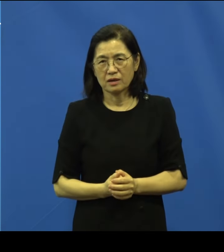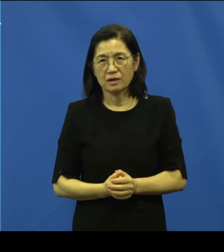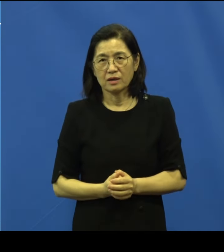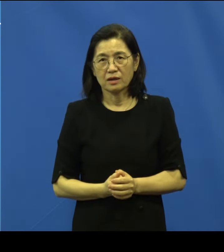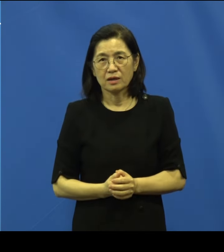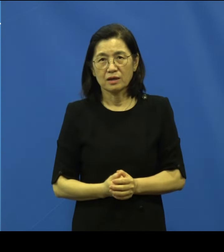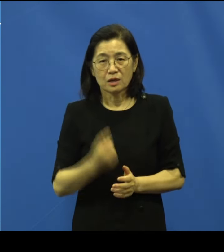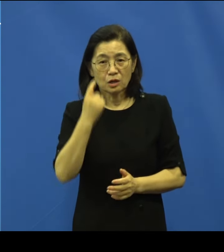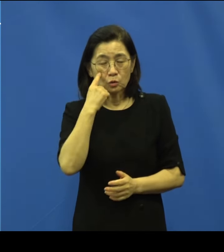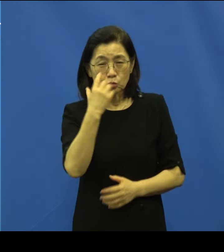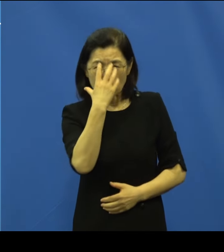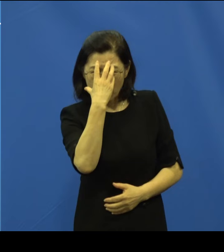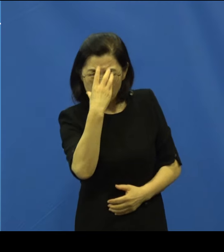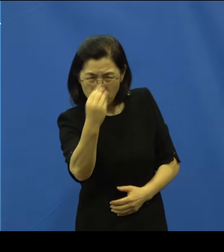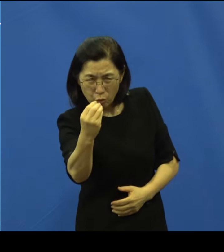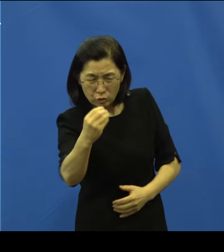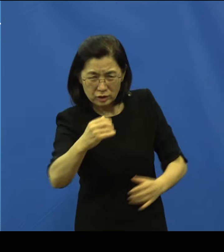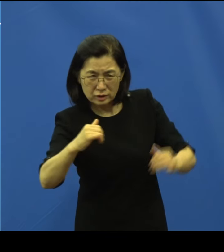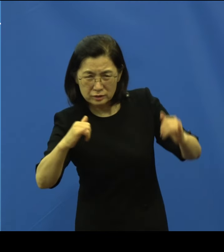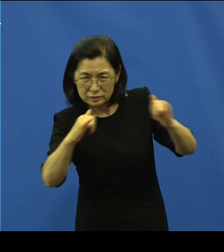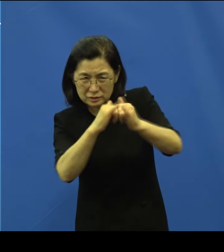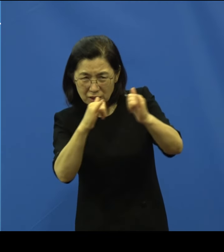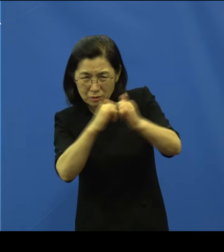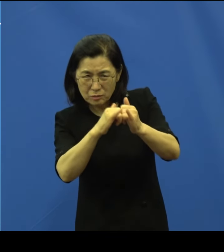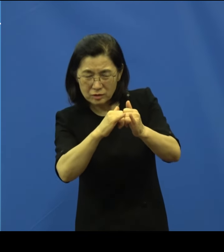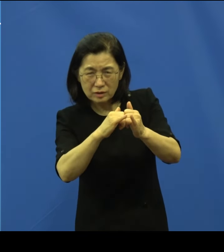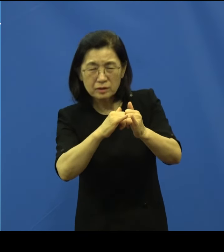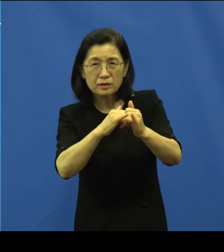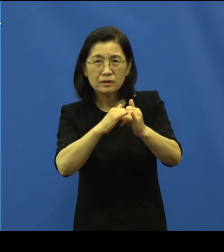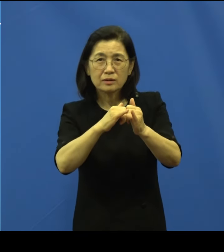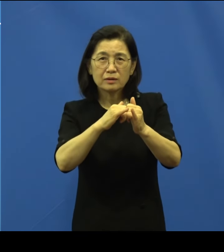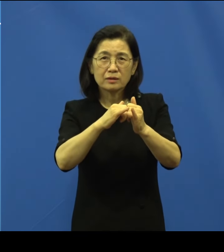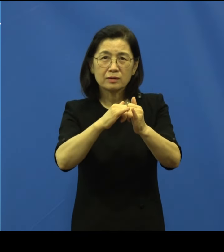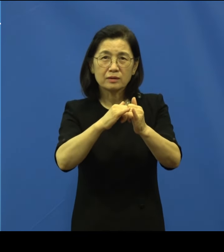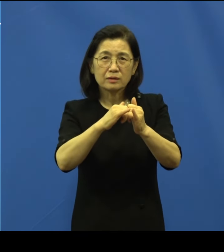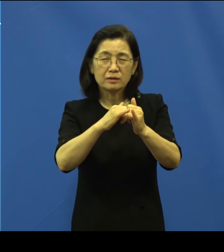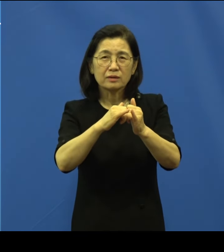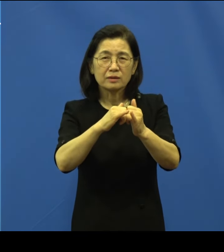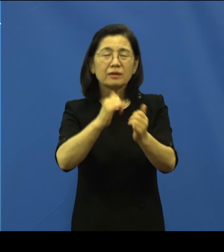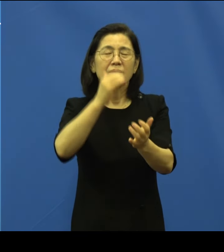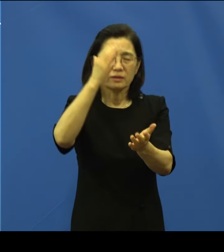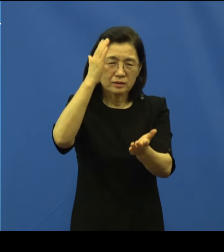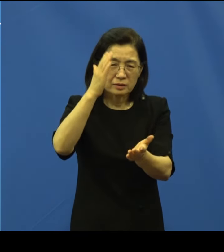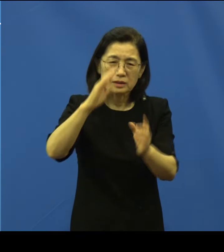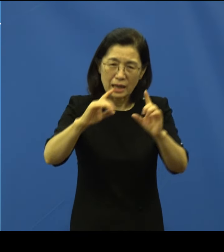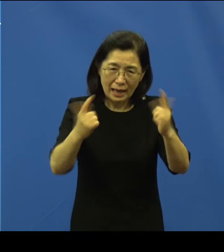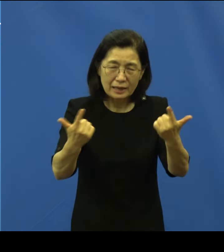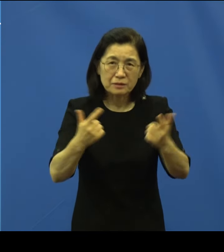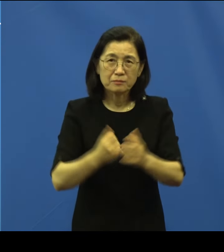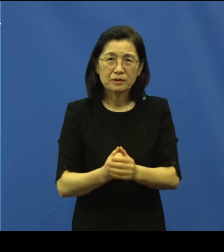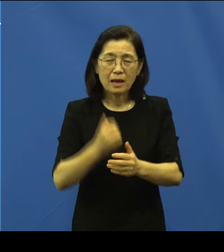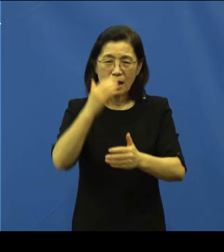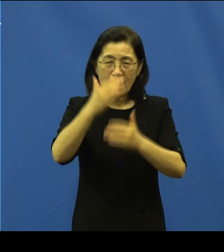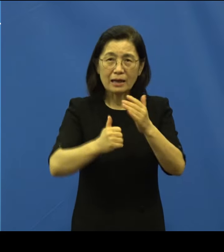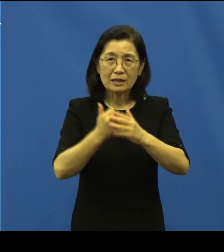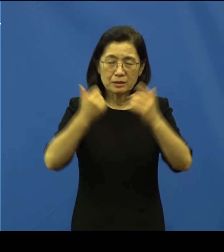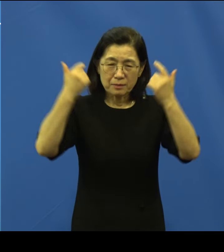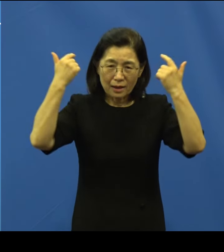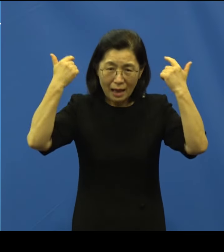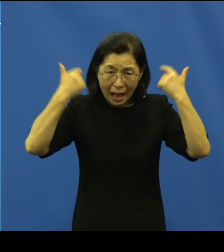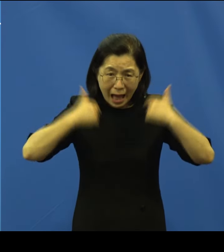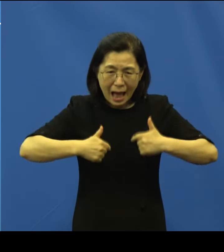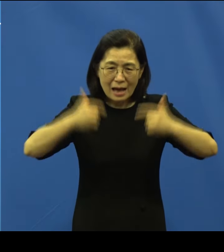자꾸 눈에 보이는 싸움을 하는 게 이게 말려드는 거죠. 하나님은 언제나 우리에게 모든